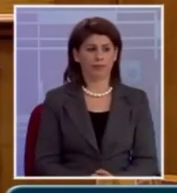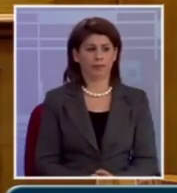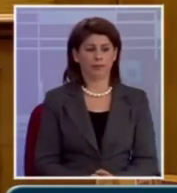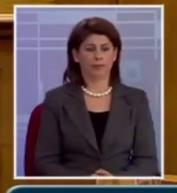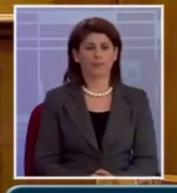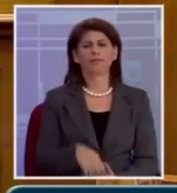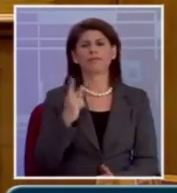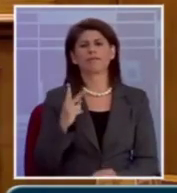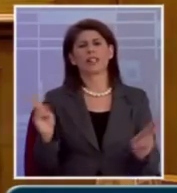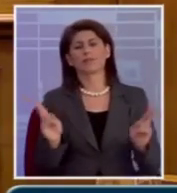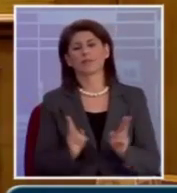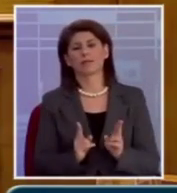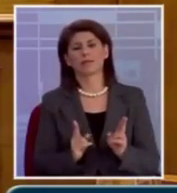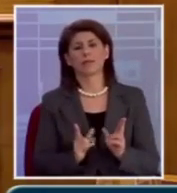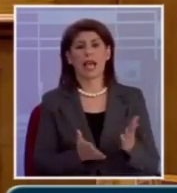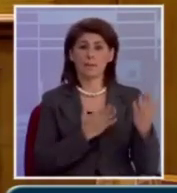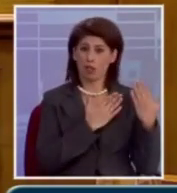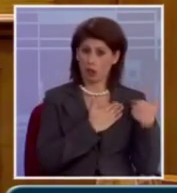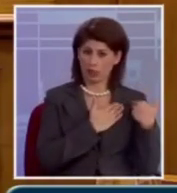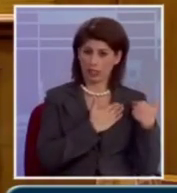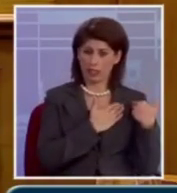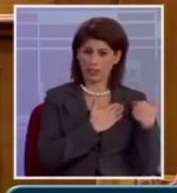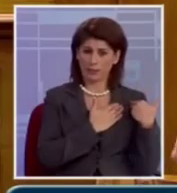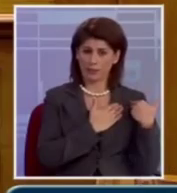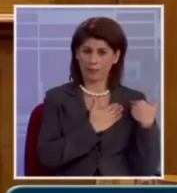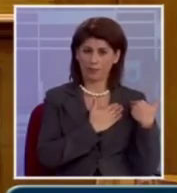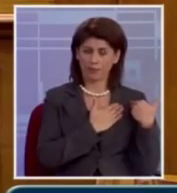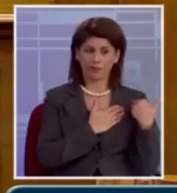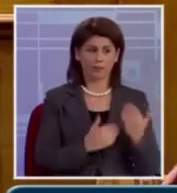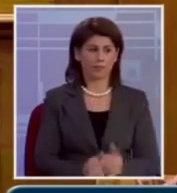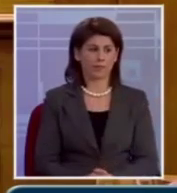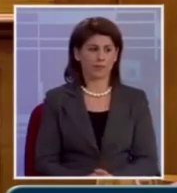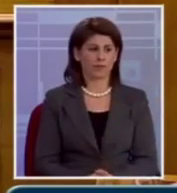δύο κουβέντες για τις αρμοδιότητες. Ίσως σας